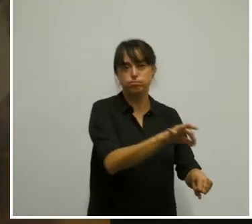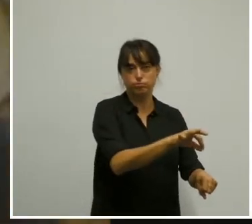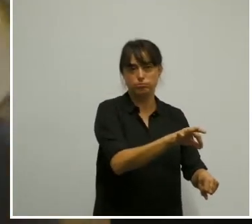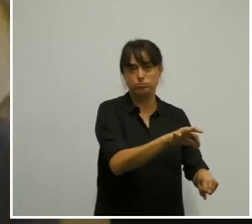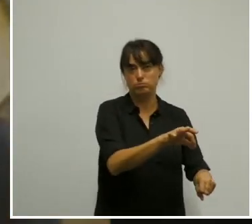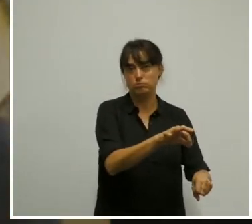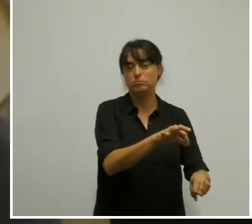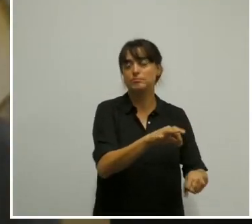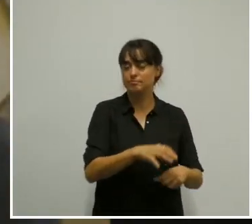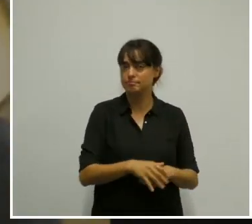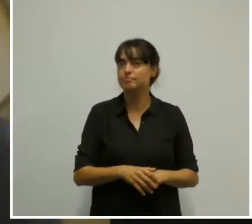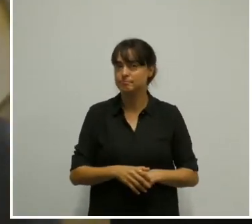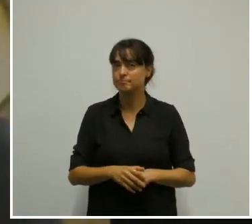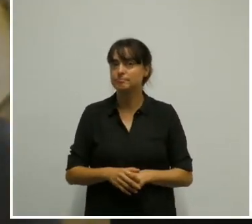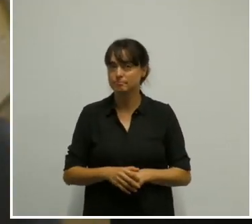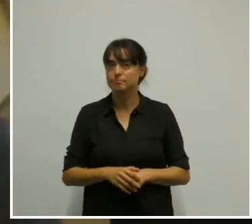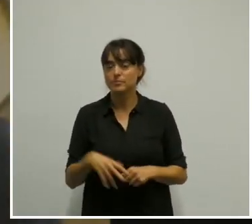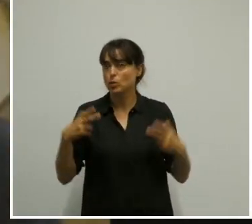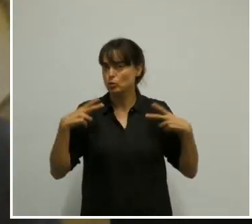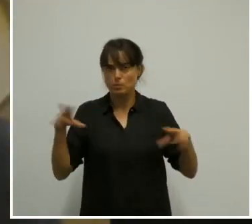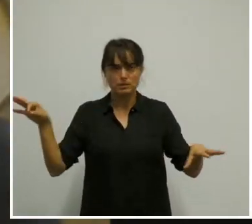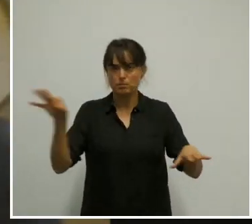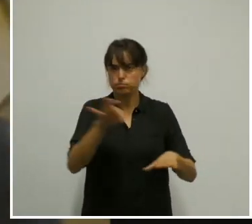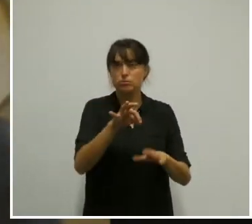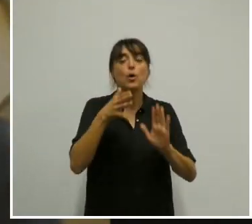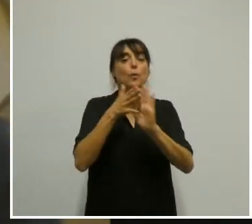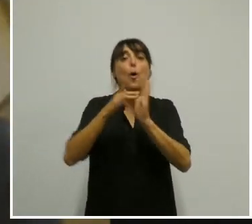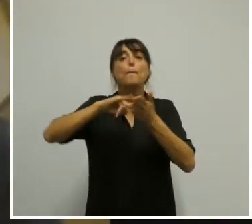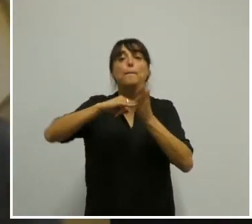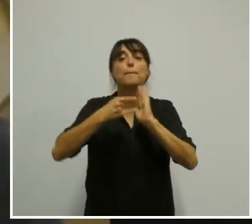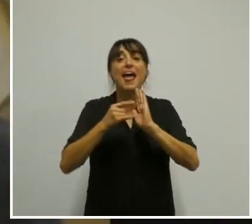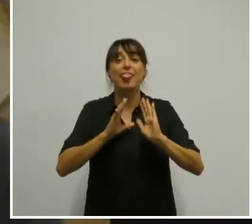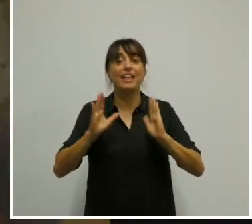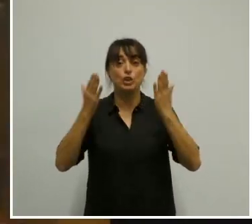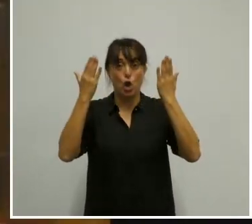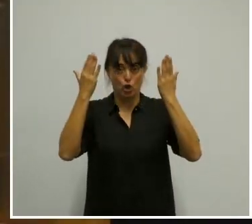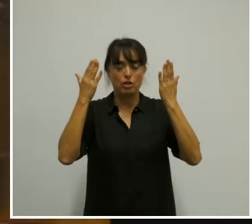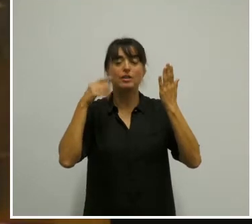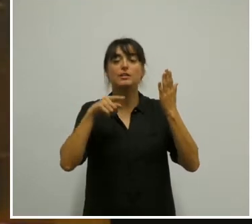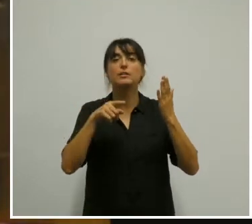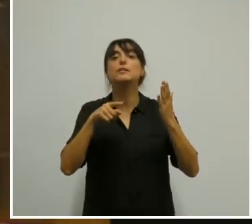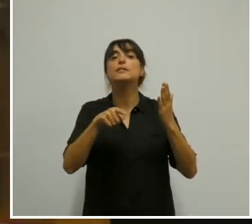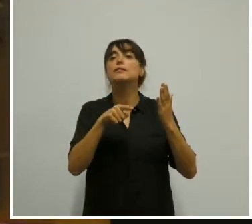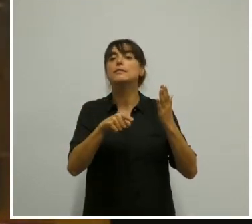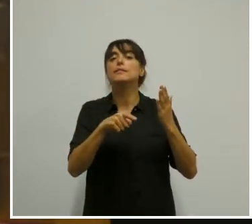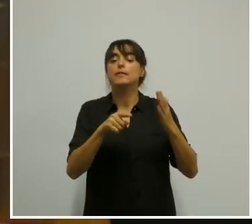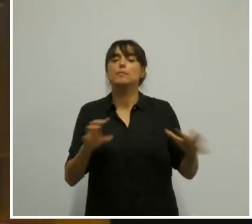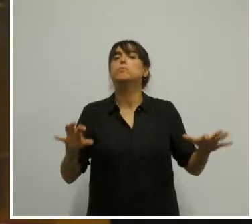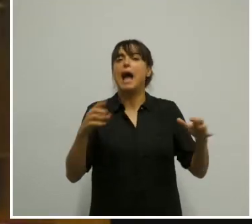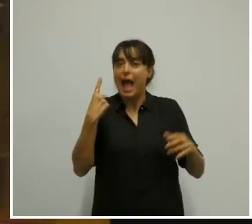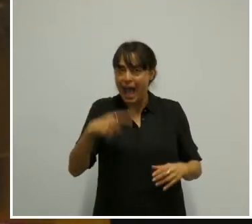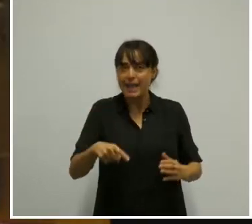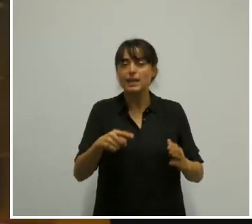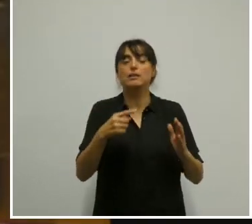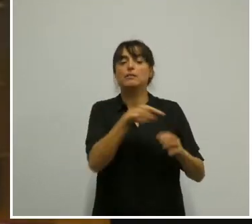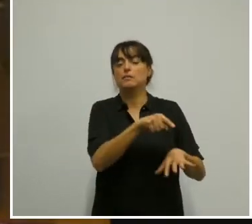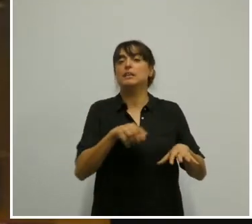a formar part del pla de xoc. El pla de xoc, perquè està vinculat a la reserva de places,